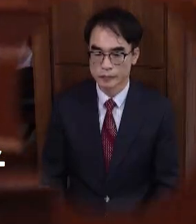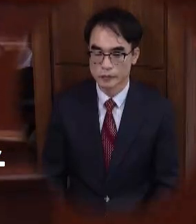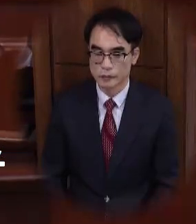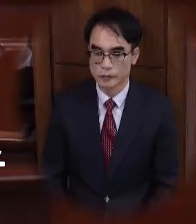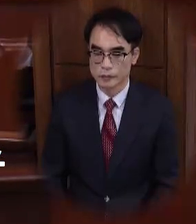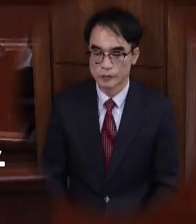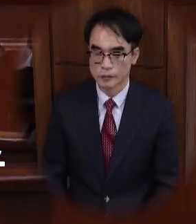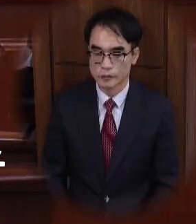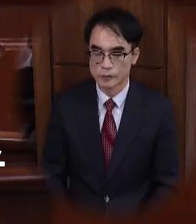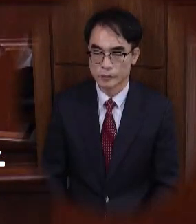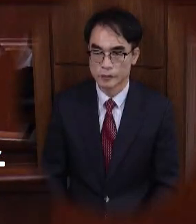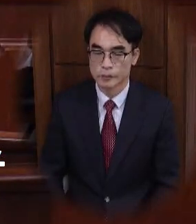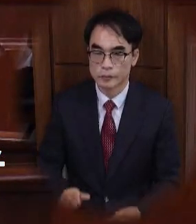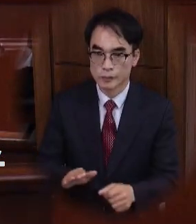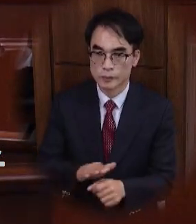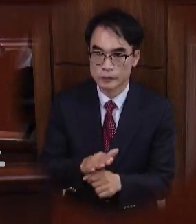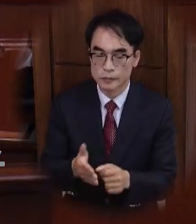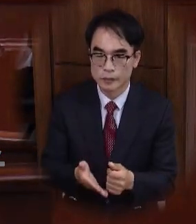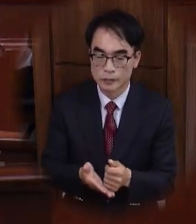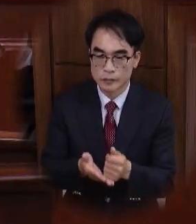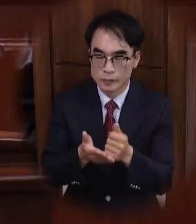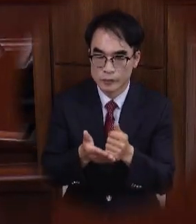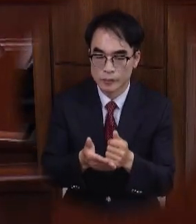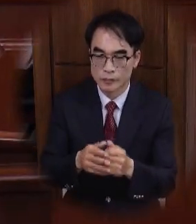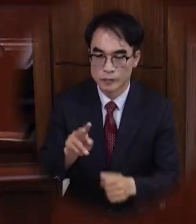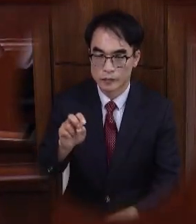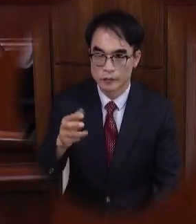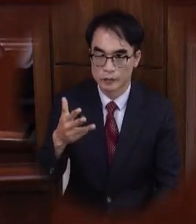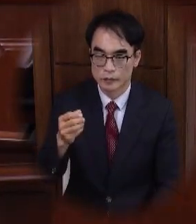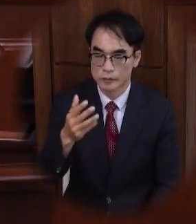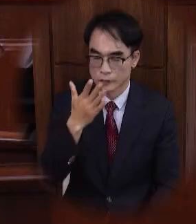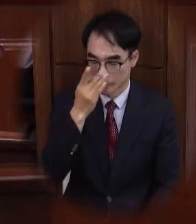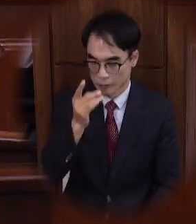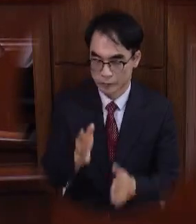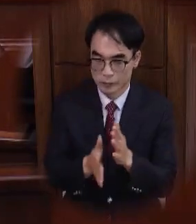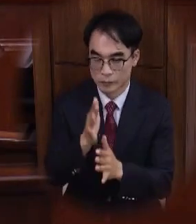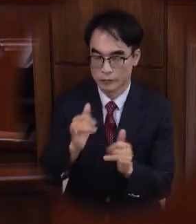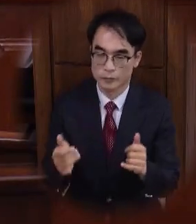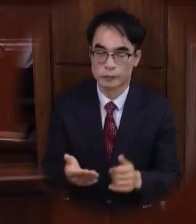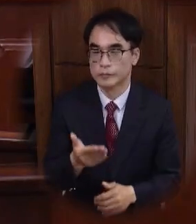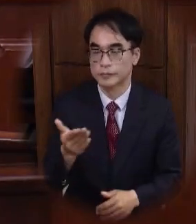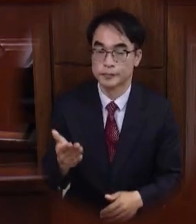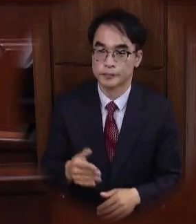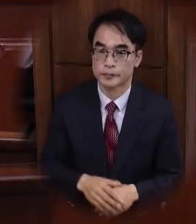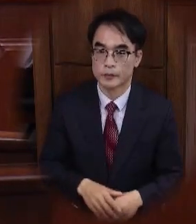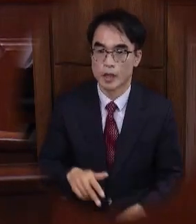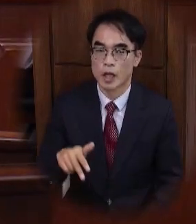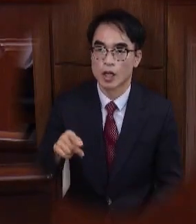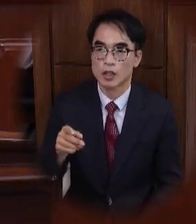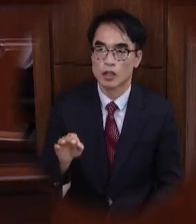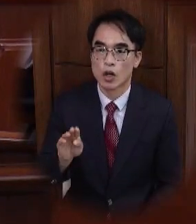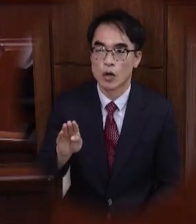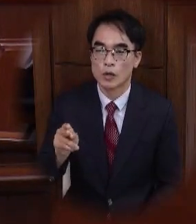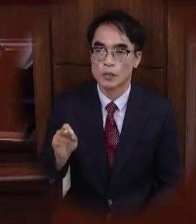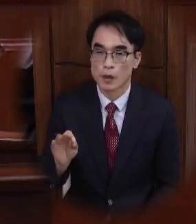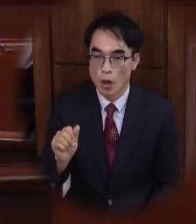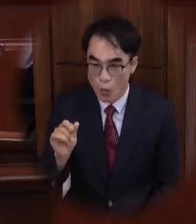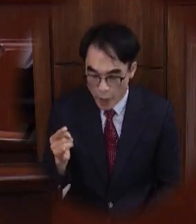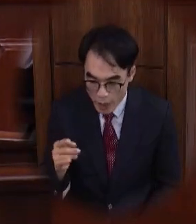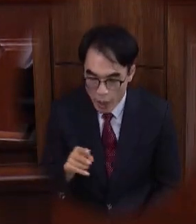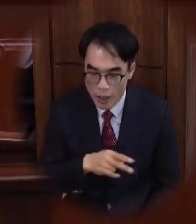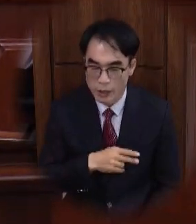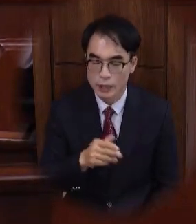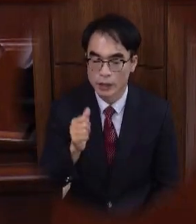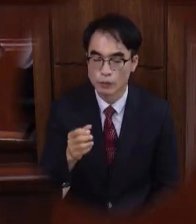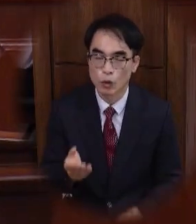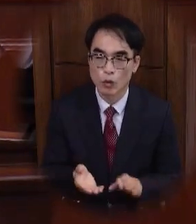바랍니다 사랑하고 존경하는 28만 순천 시민 여러분 정병의 의장님을 비롯한 선배